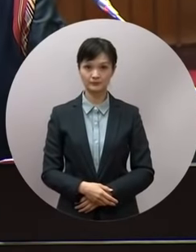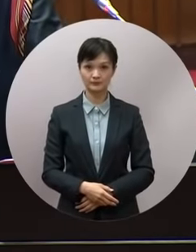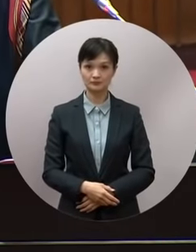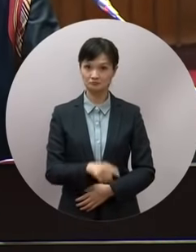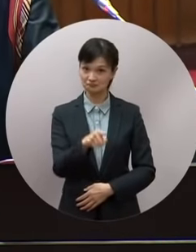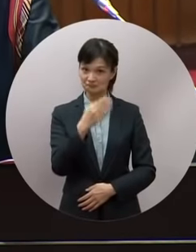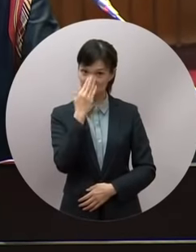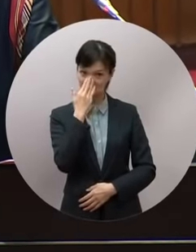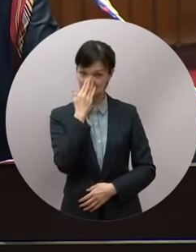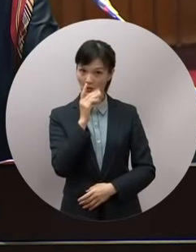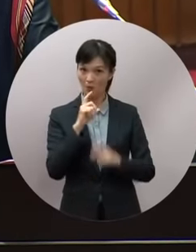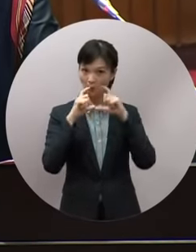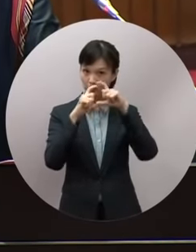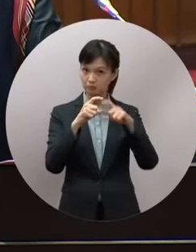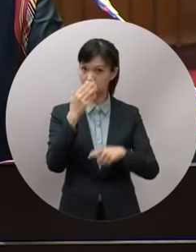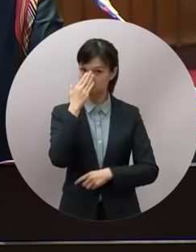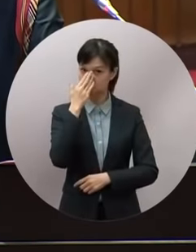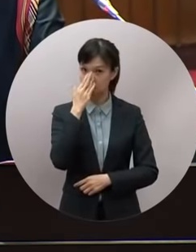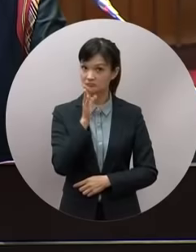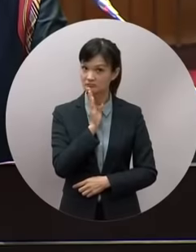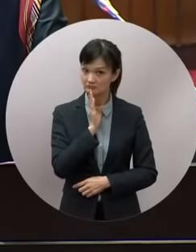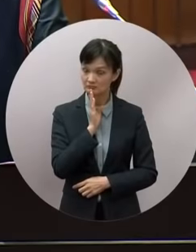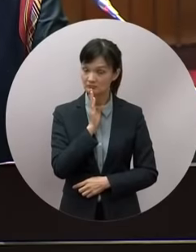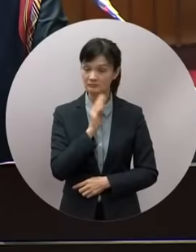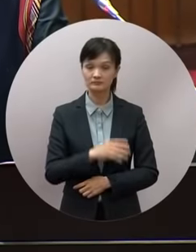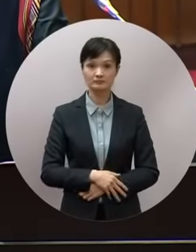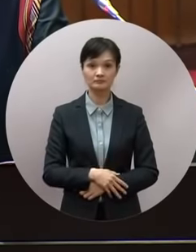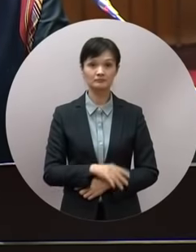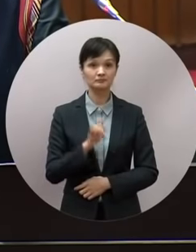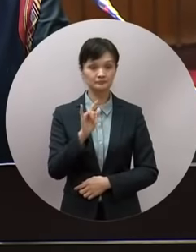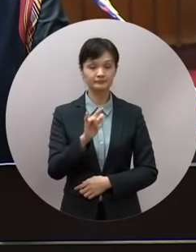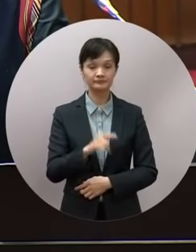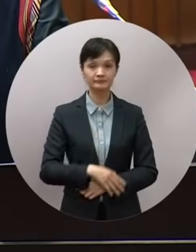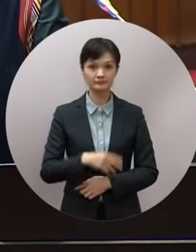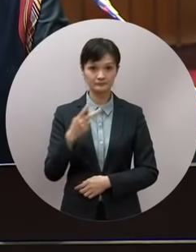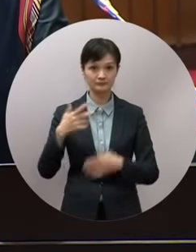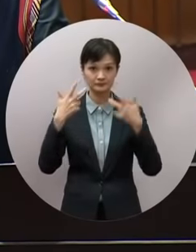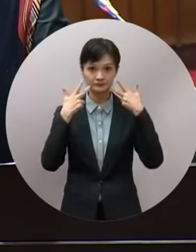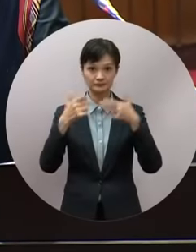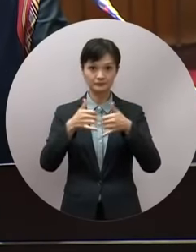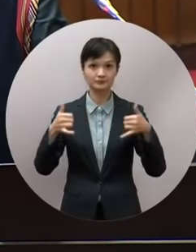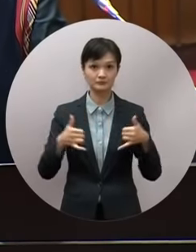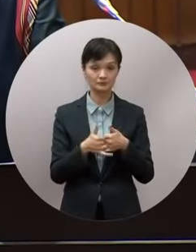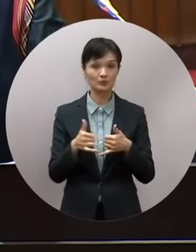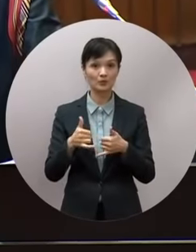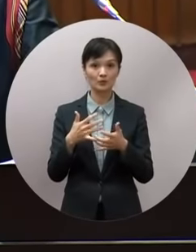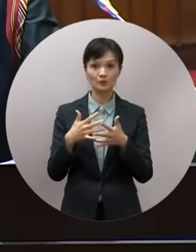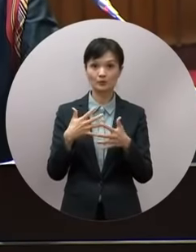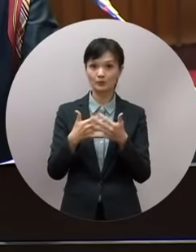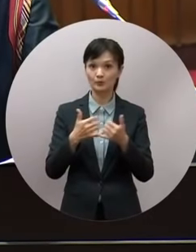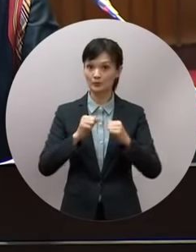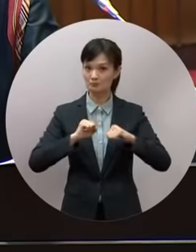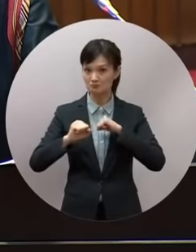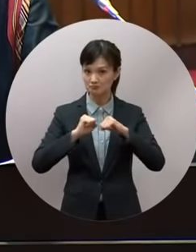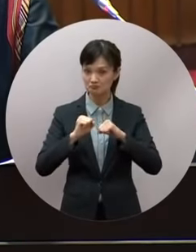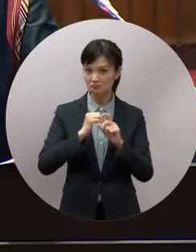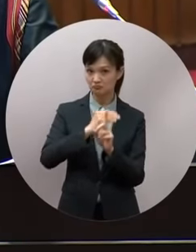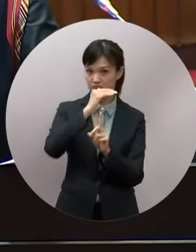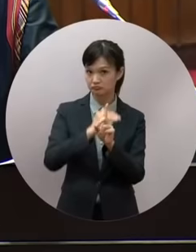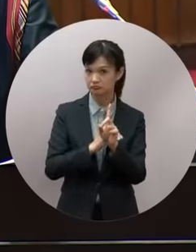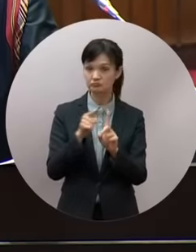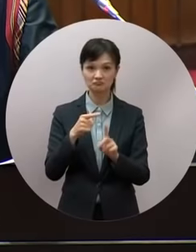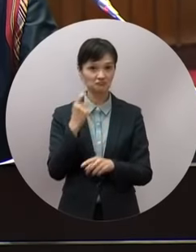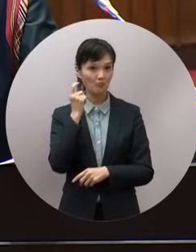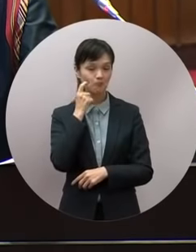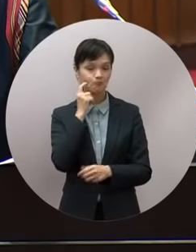好，你们不敢回答，待会。至于原住民学生竞争力的问题，我认为这是一个假议题。为什么？事实上，台